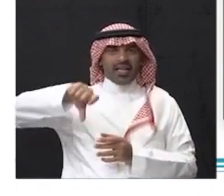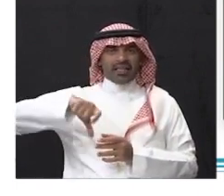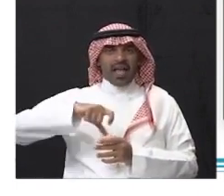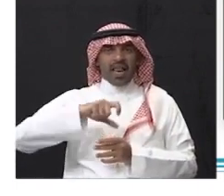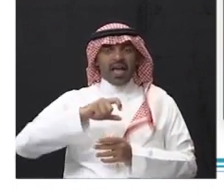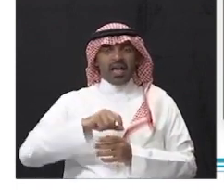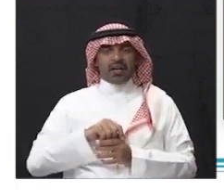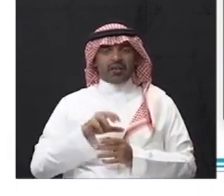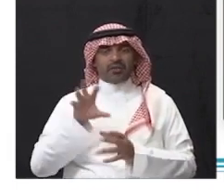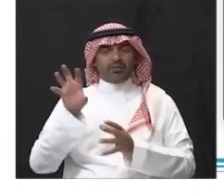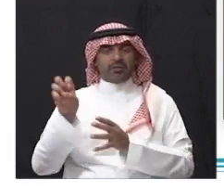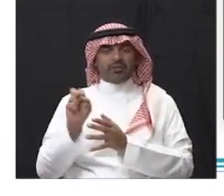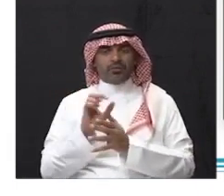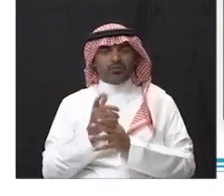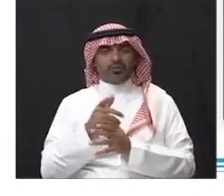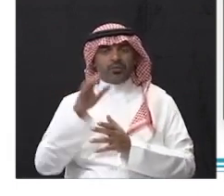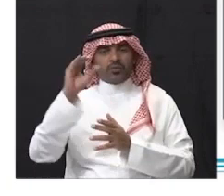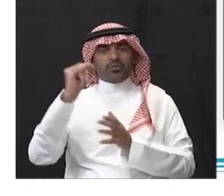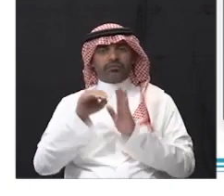وآرال،